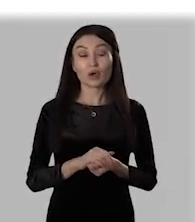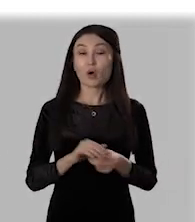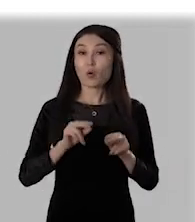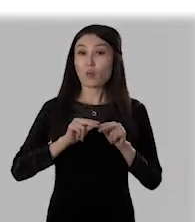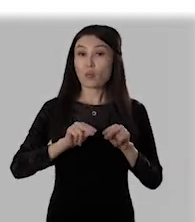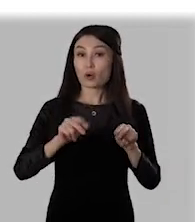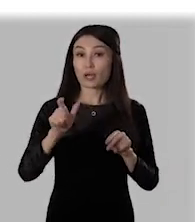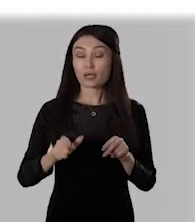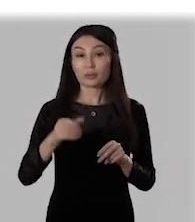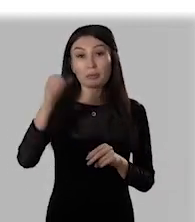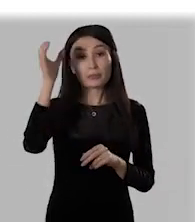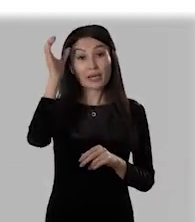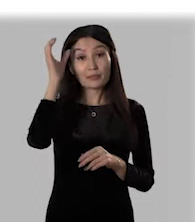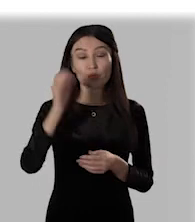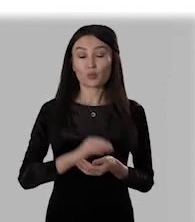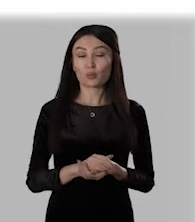мугалим билимдүү.